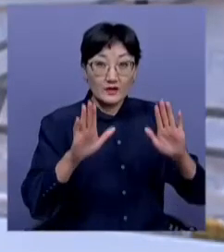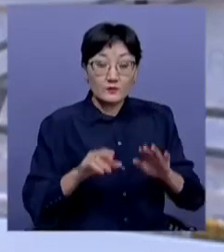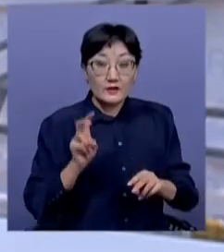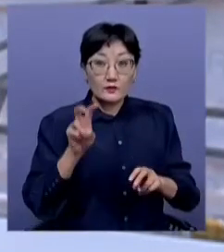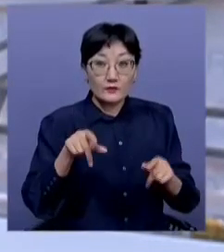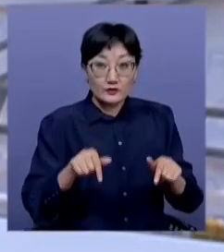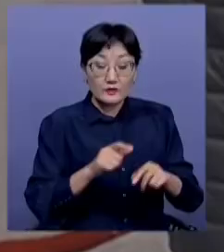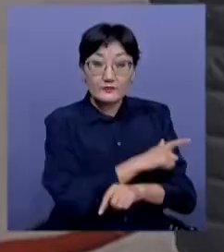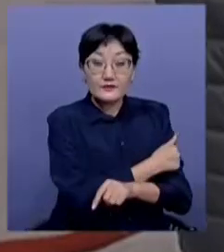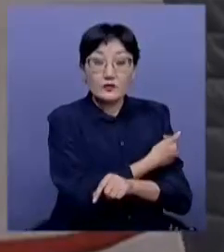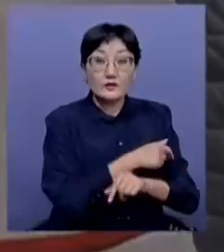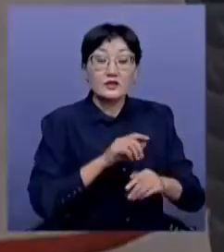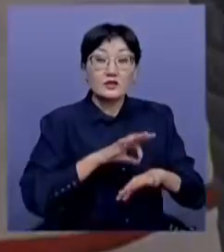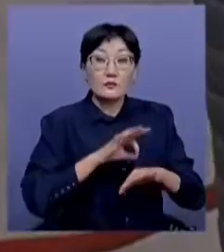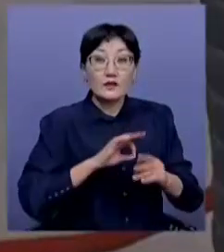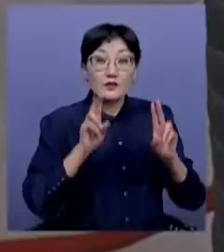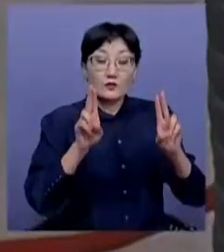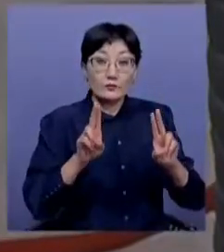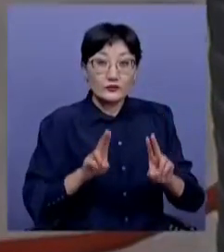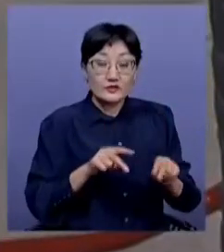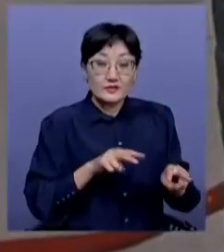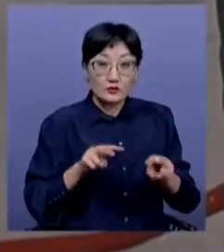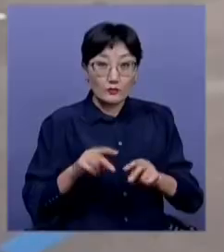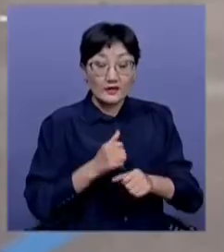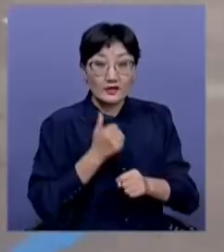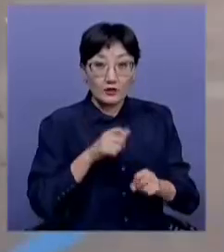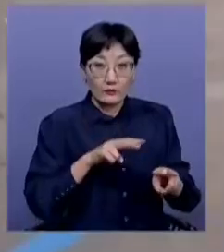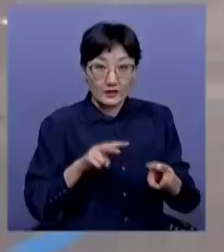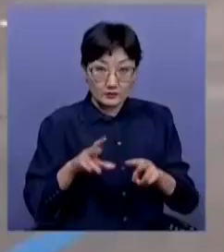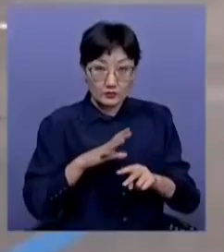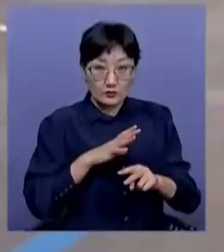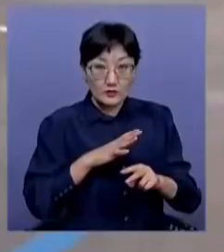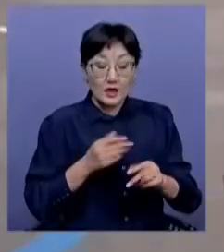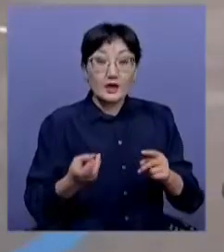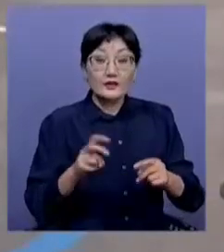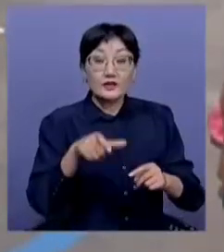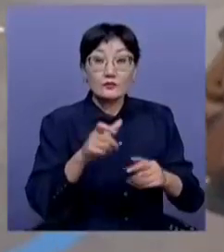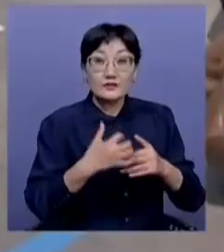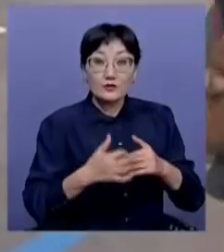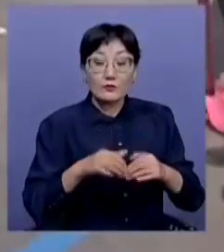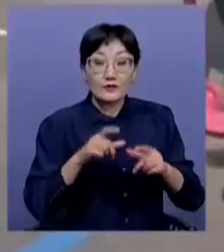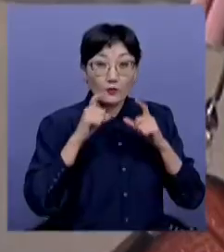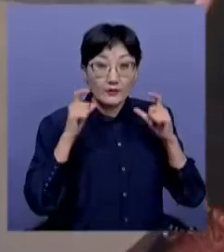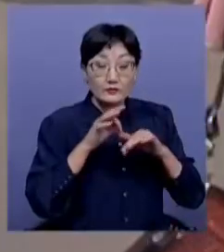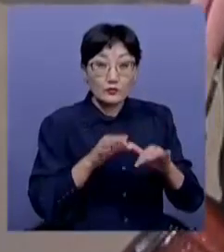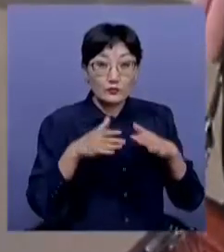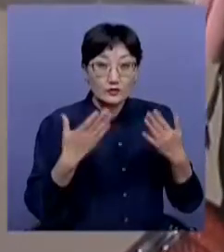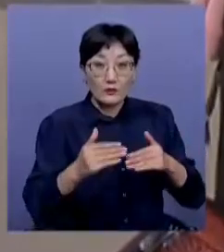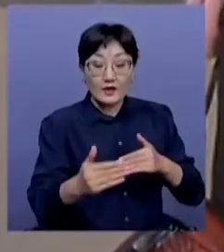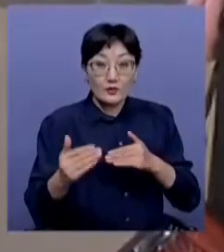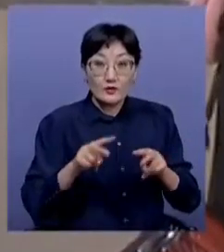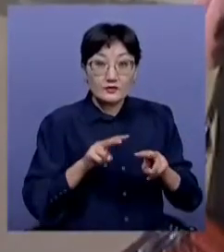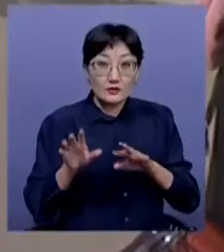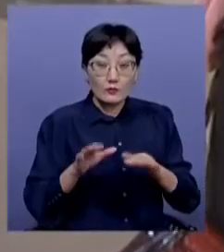барып, мұндағы санитарлық эпидемиологиялық талаптардың сақталуын қатаң бақылауға алды. Олар келушілер арасында бетперде тақпай, арақашықтықты